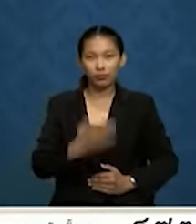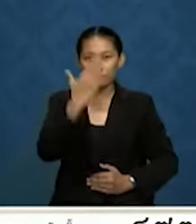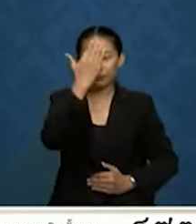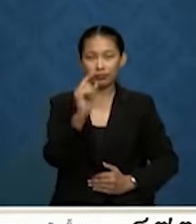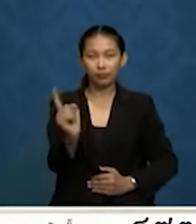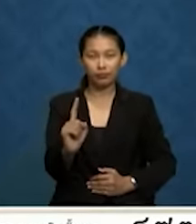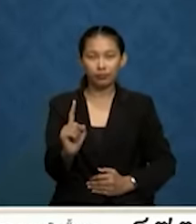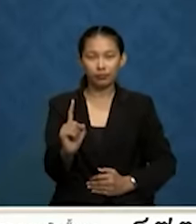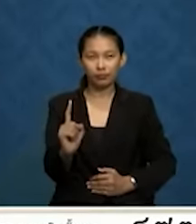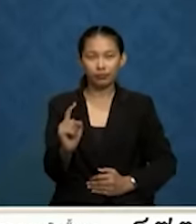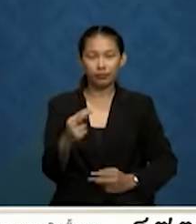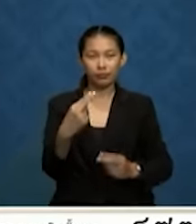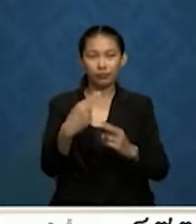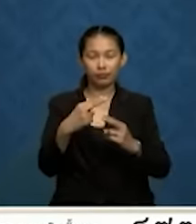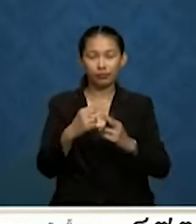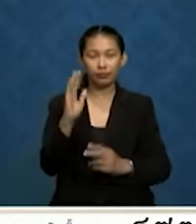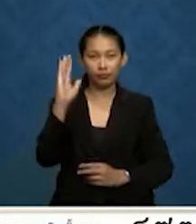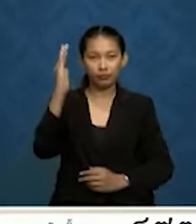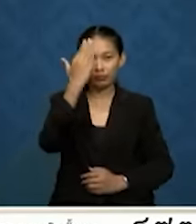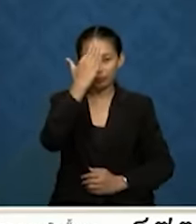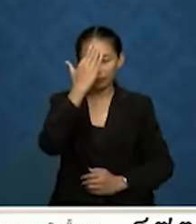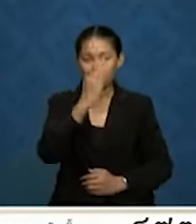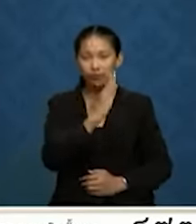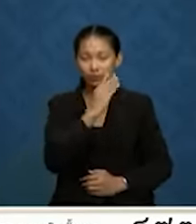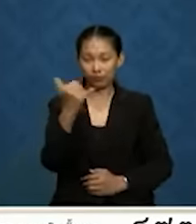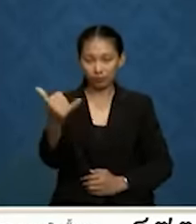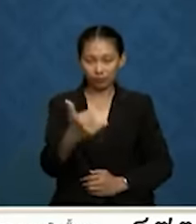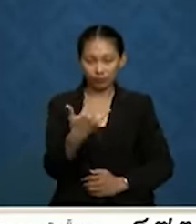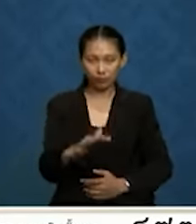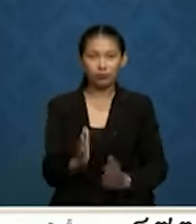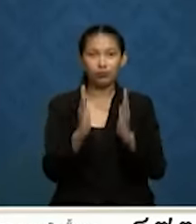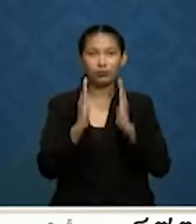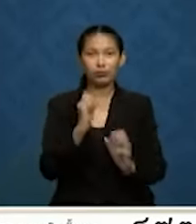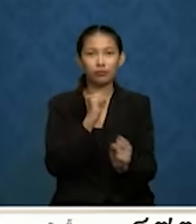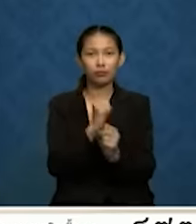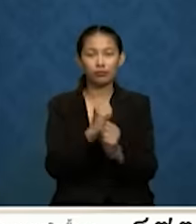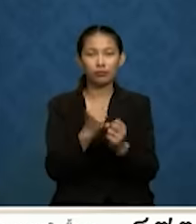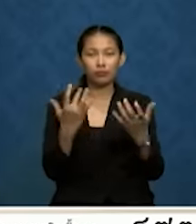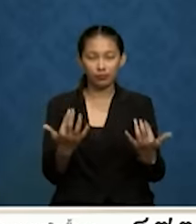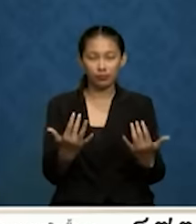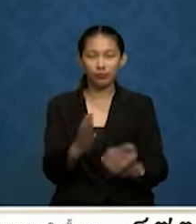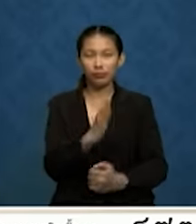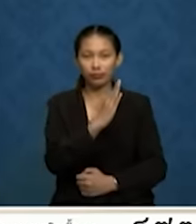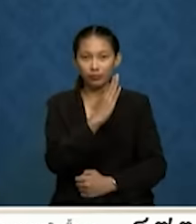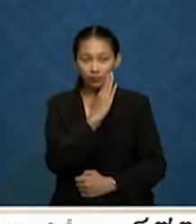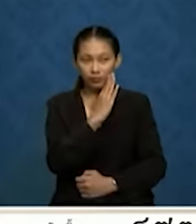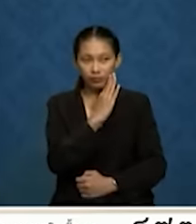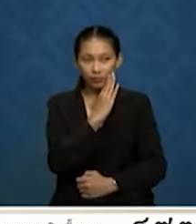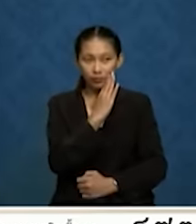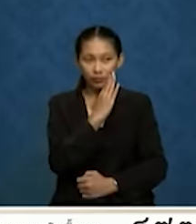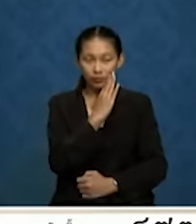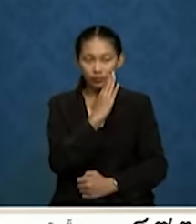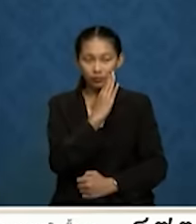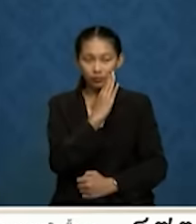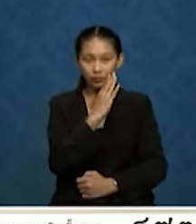ให้การชื่อข้างหน้านะครับเมื่อท่านมาแล้วเจ้าหน้าที่จะรออยู่นะครับเมื่อท่าน